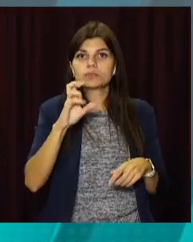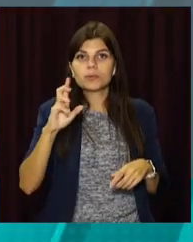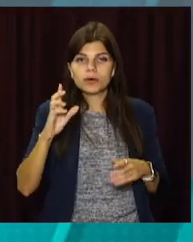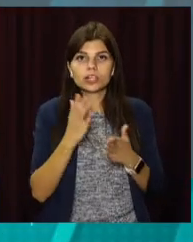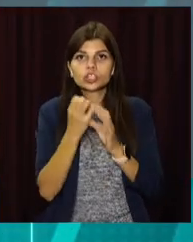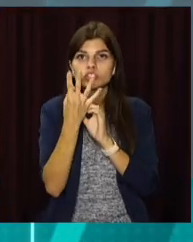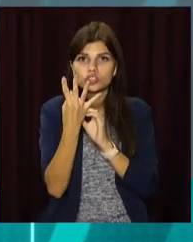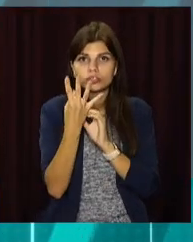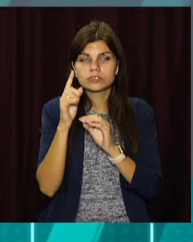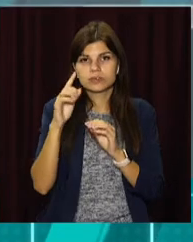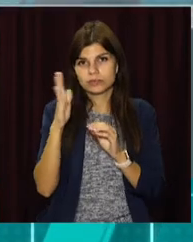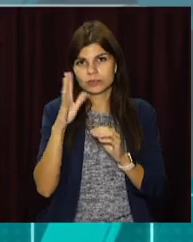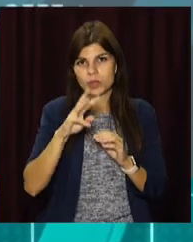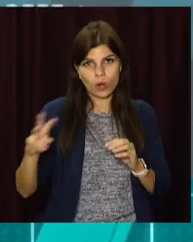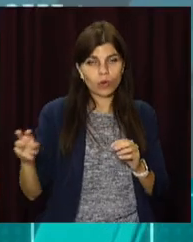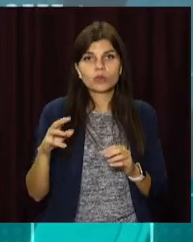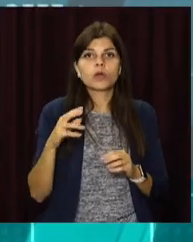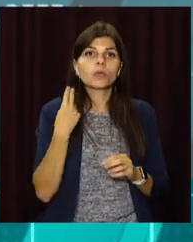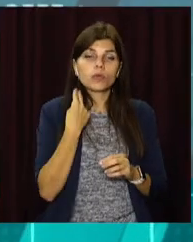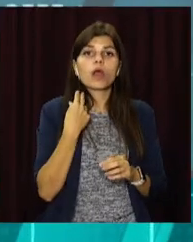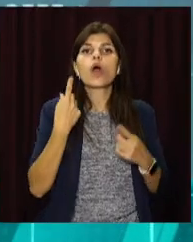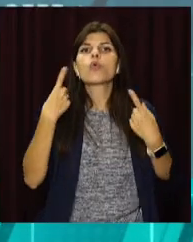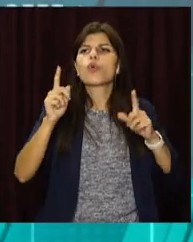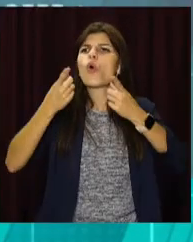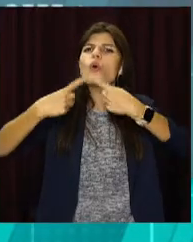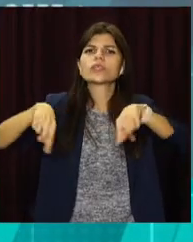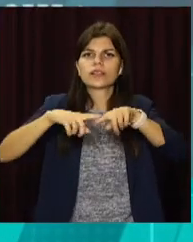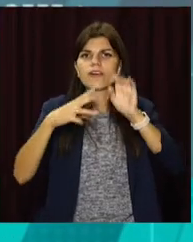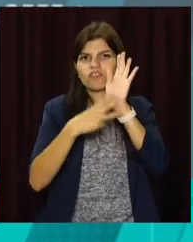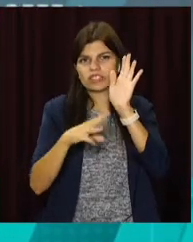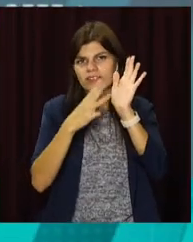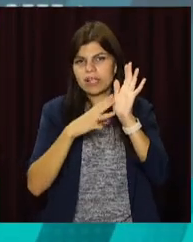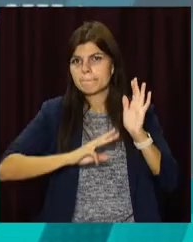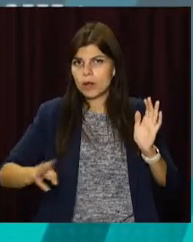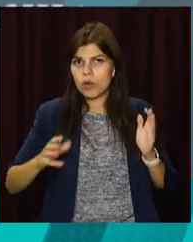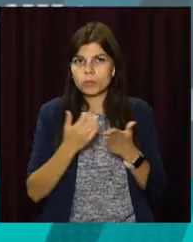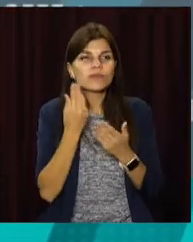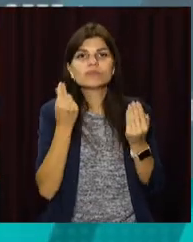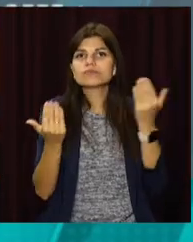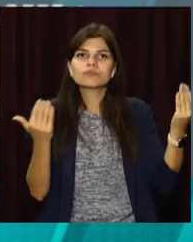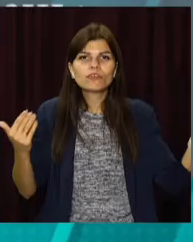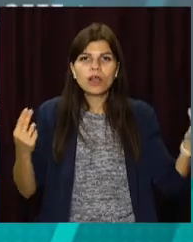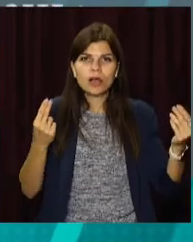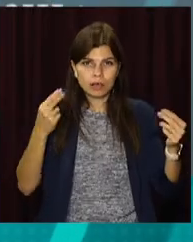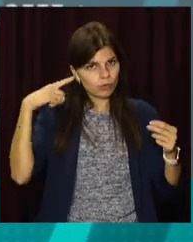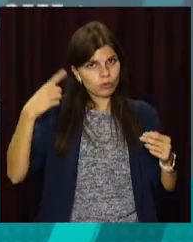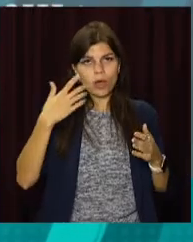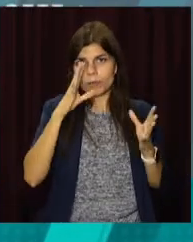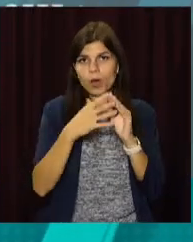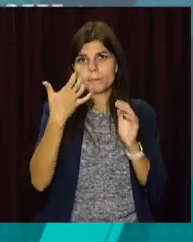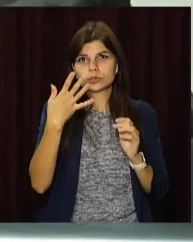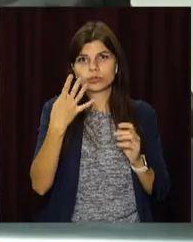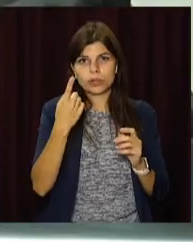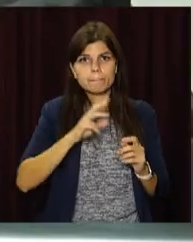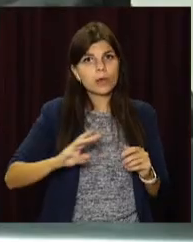мають 14-мільйонний борг. Інші організації не сплатили водоканалу 88 мільйонів. Загалом споживачі завинили 541